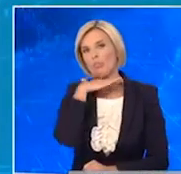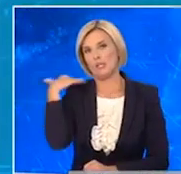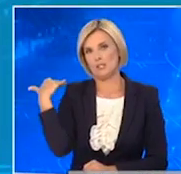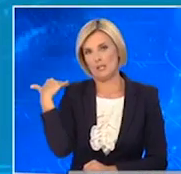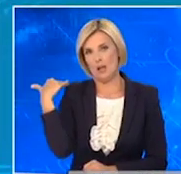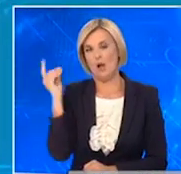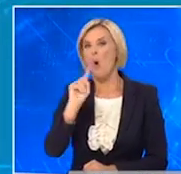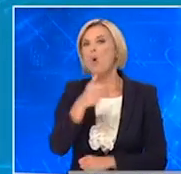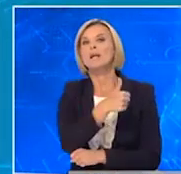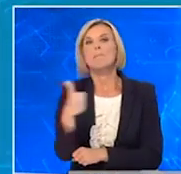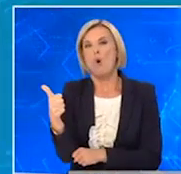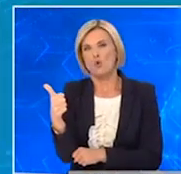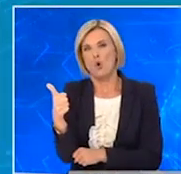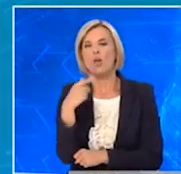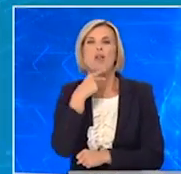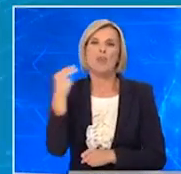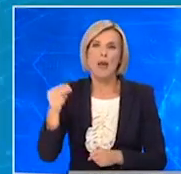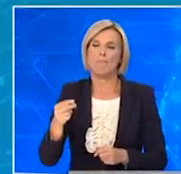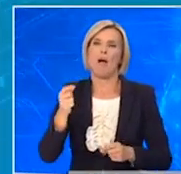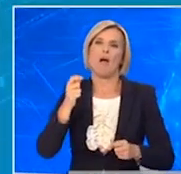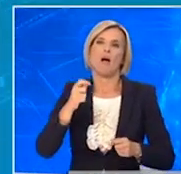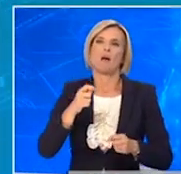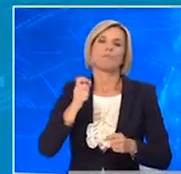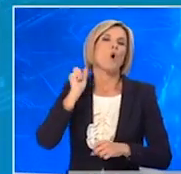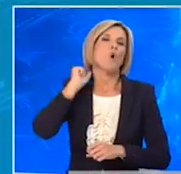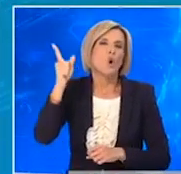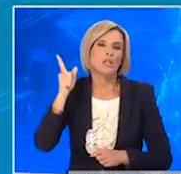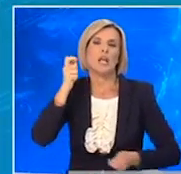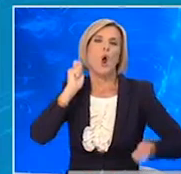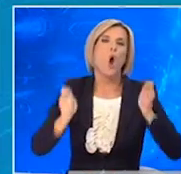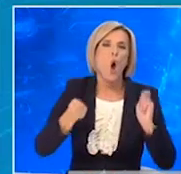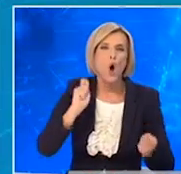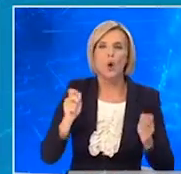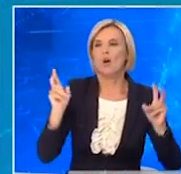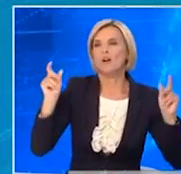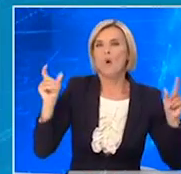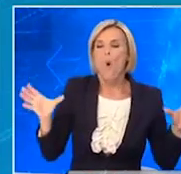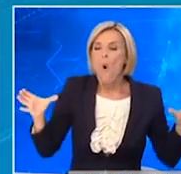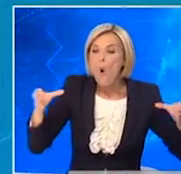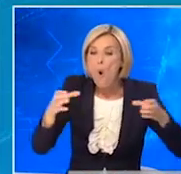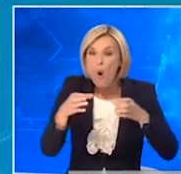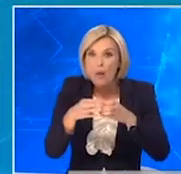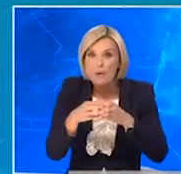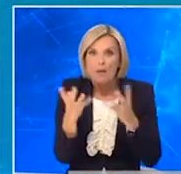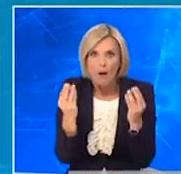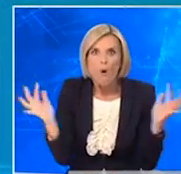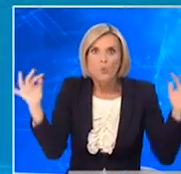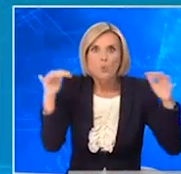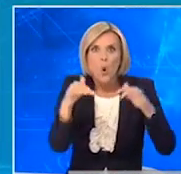τα πανηγύρια να μην γίνουνε, αλλά είναι και να αποφύγουμε ο καθένας από εμάς να συμμετέχει σε τέτοιου είδους ή